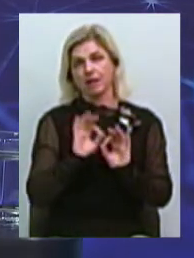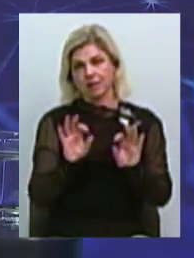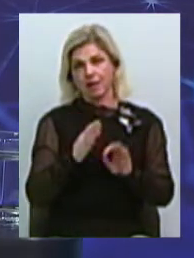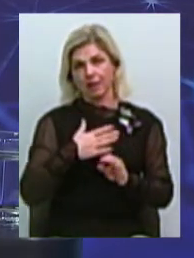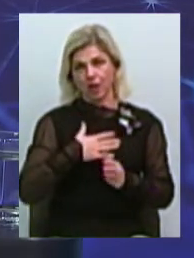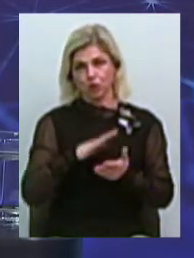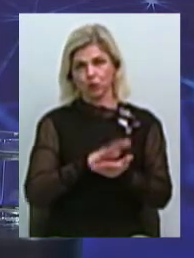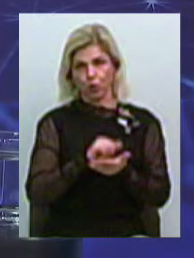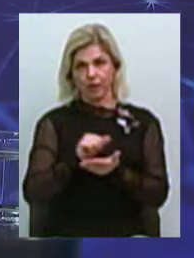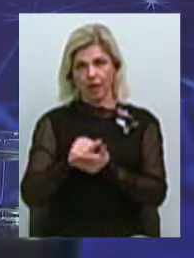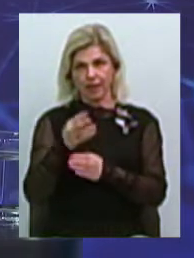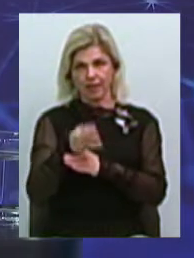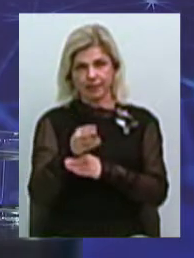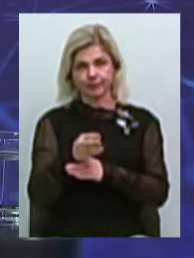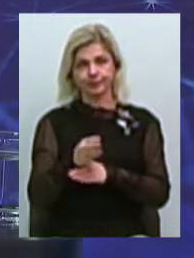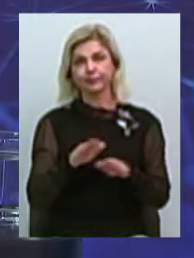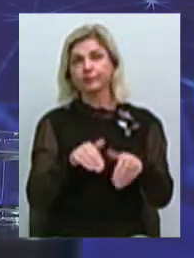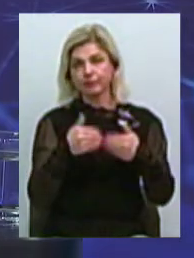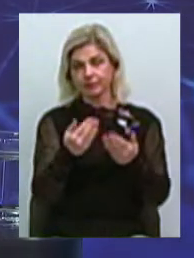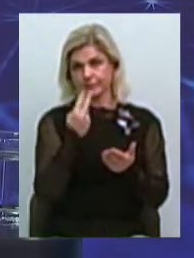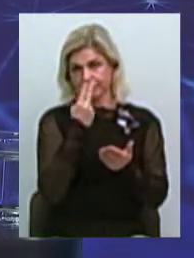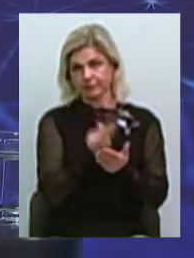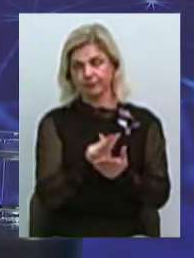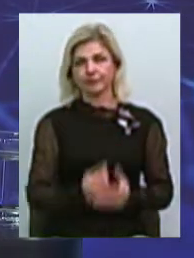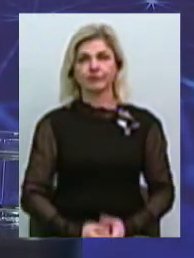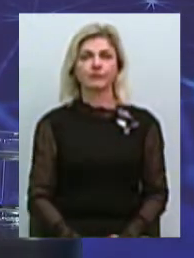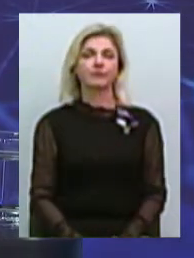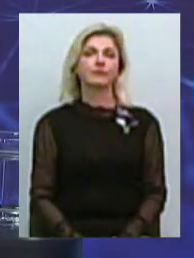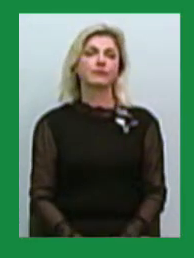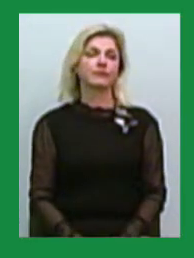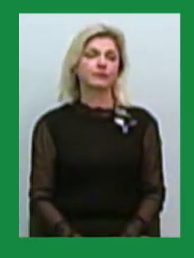Сергія Куропятника. Пропоную переглянути фрагмент сюжету.